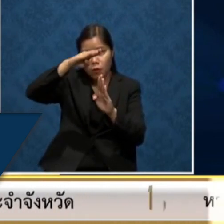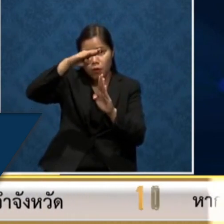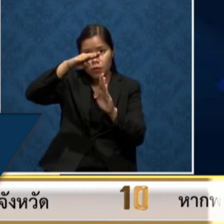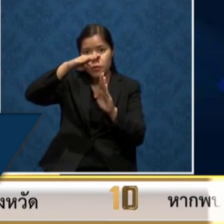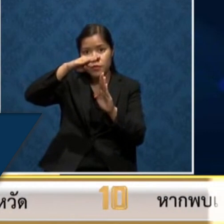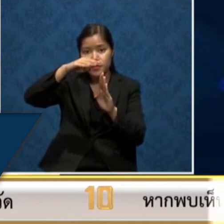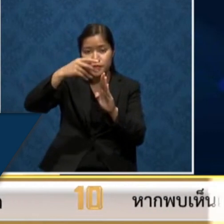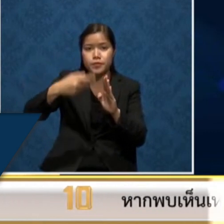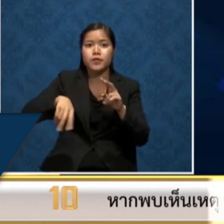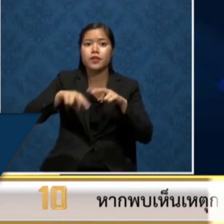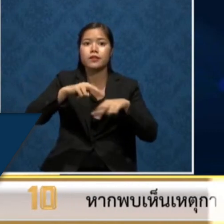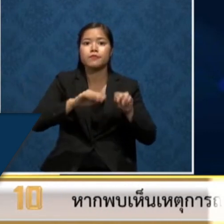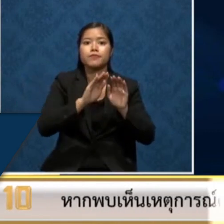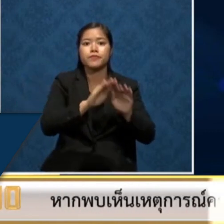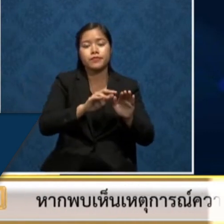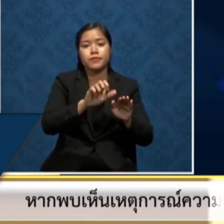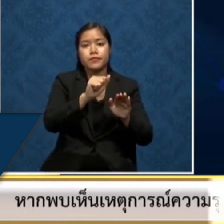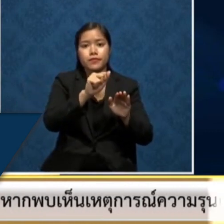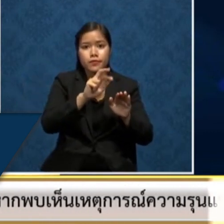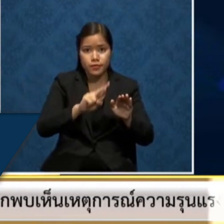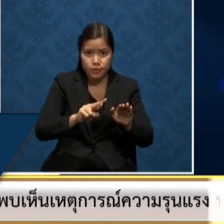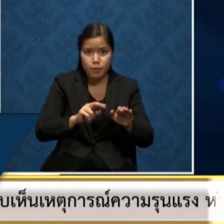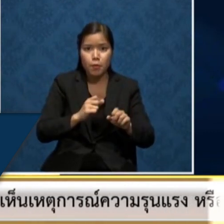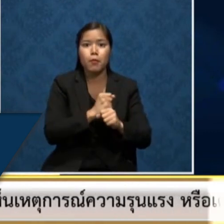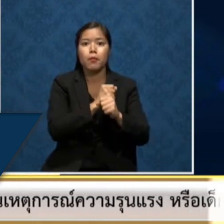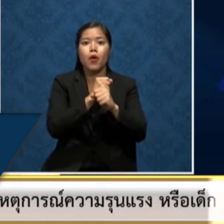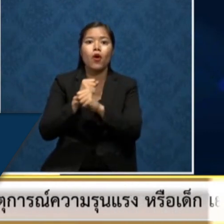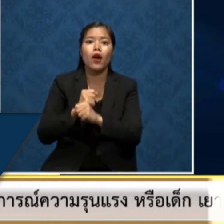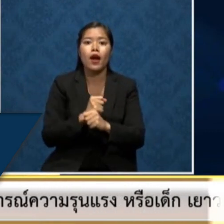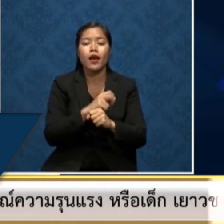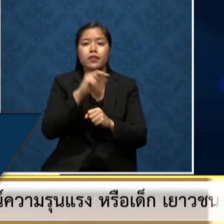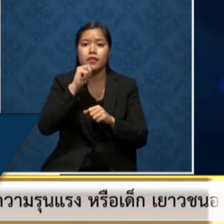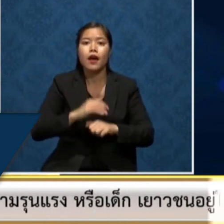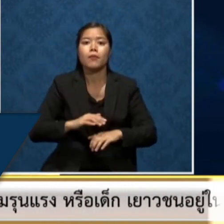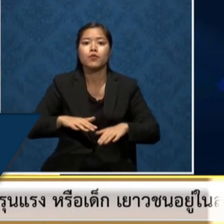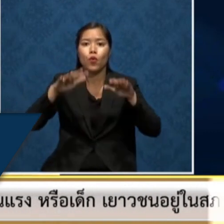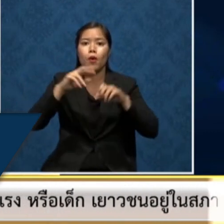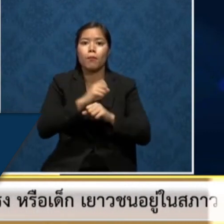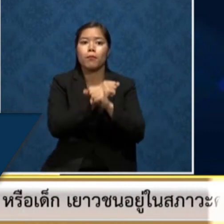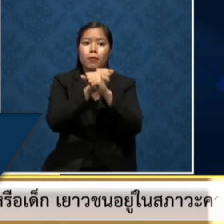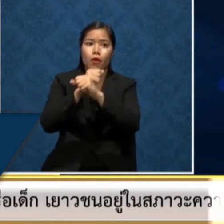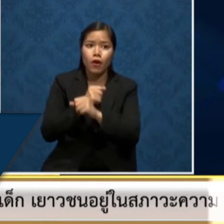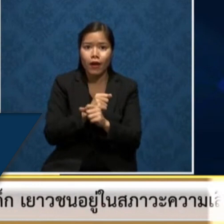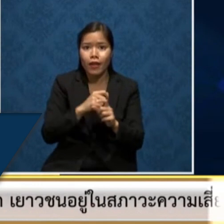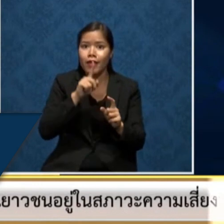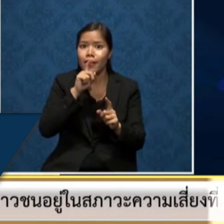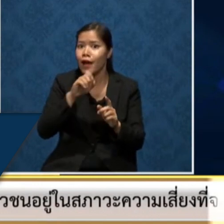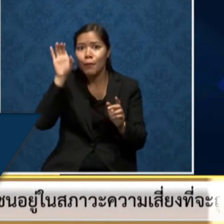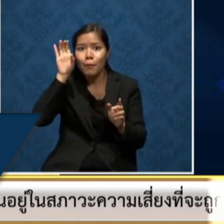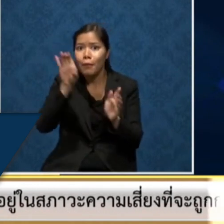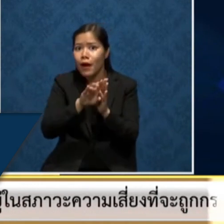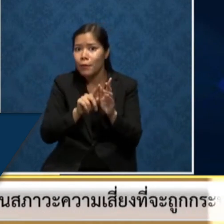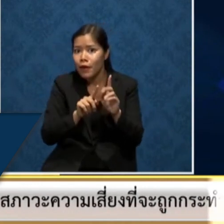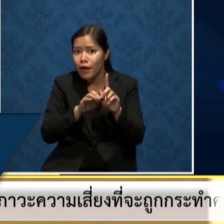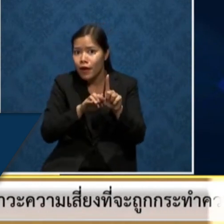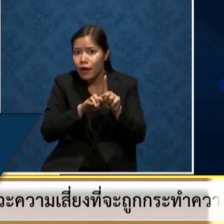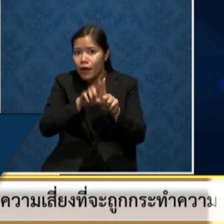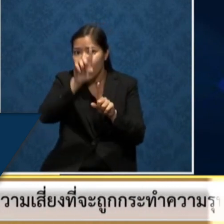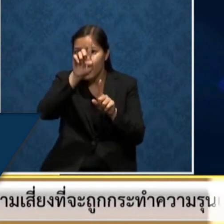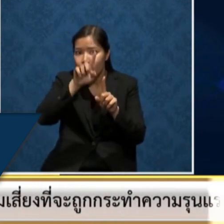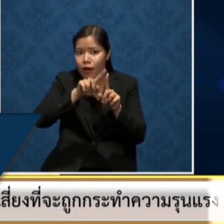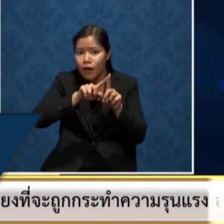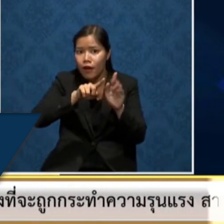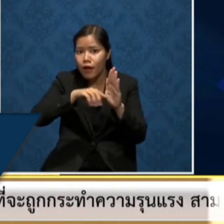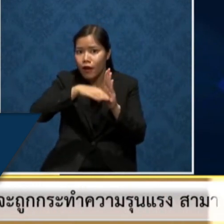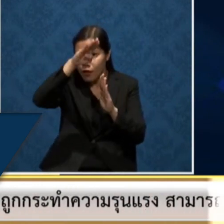สูงสุดไว้สำหรับป้องกันน้ำท่วมครับจากรูปเกินมั้ยครับมันเลยท่วมไงครับ